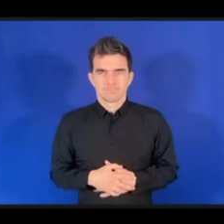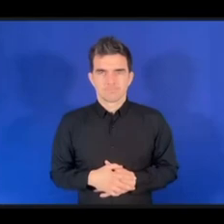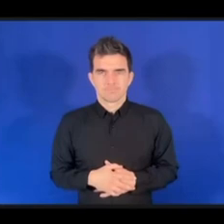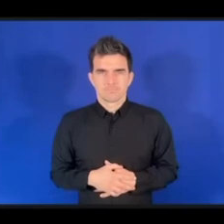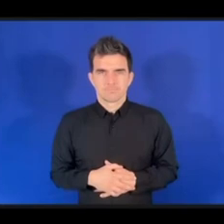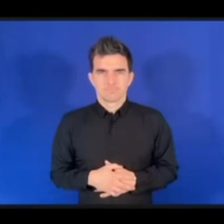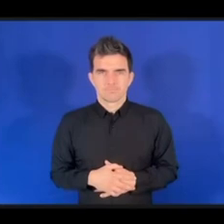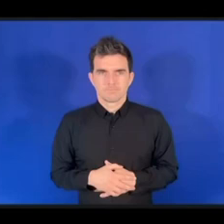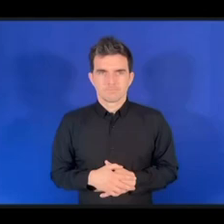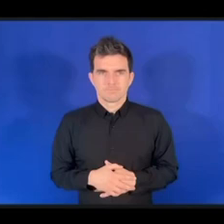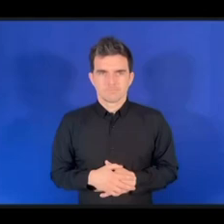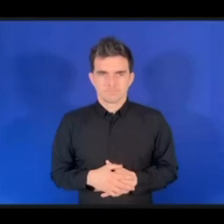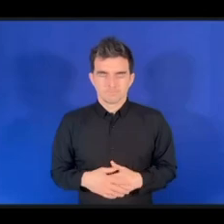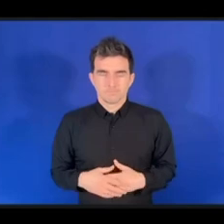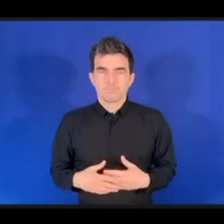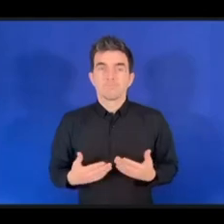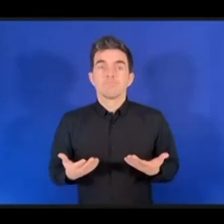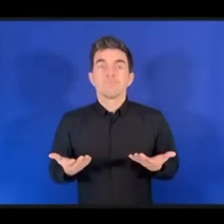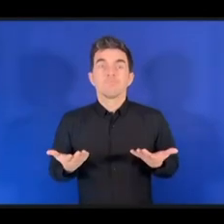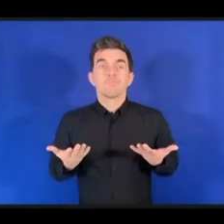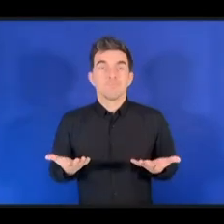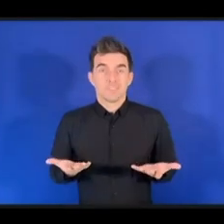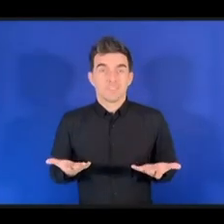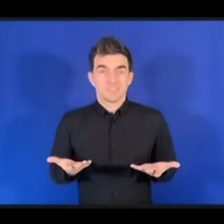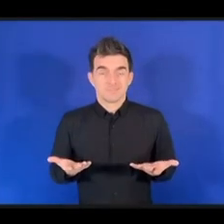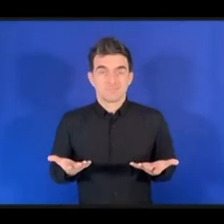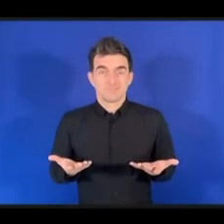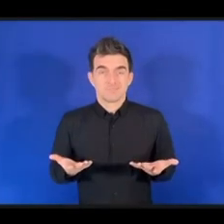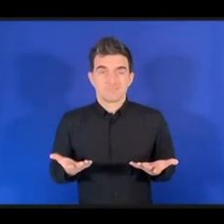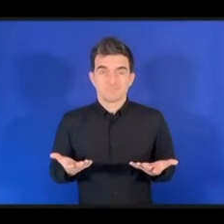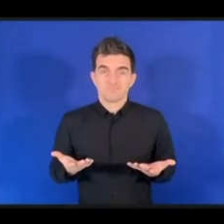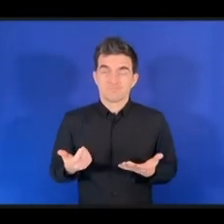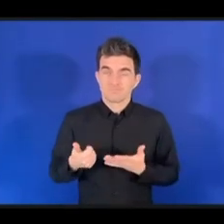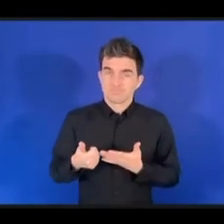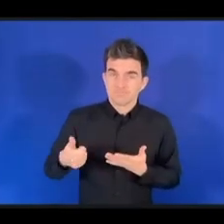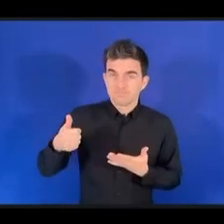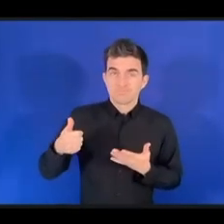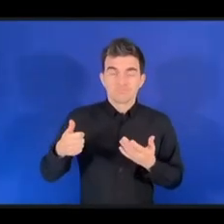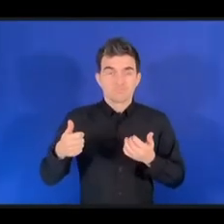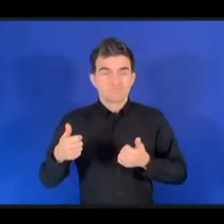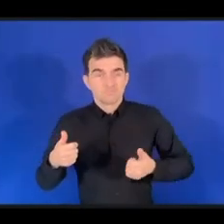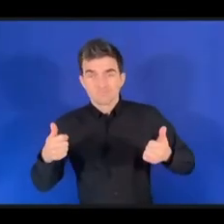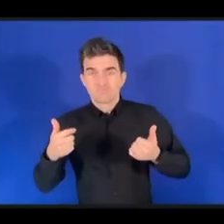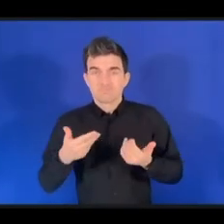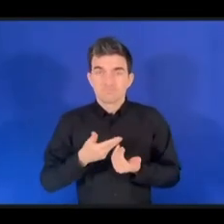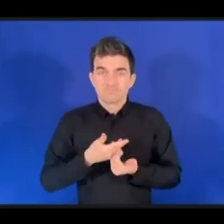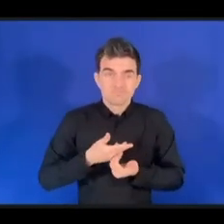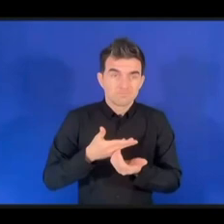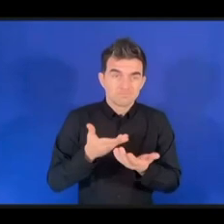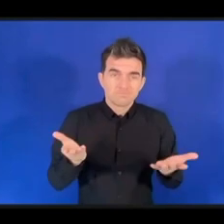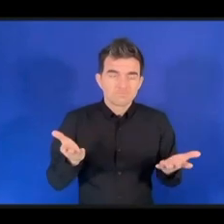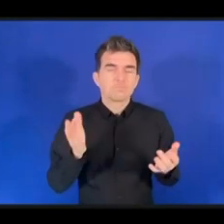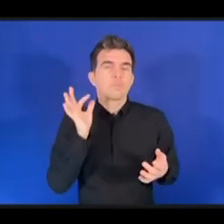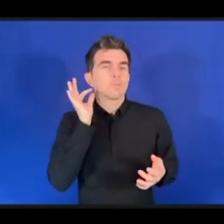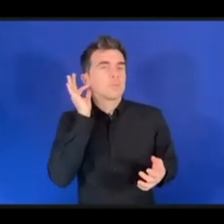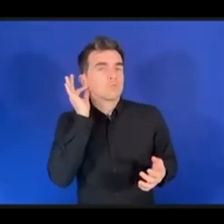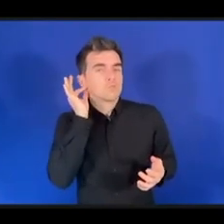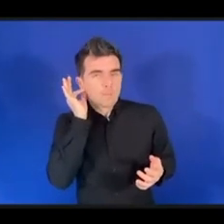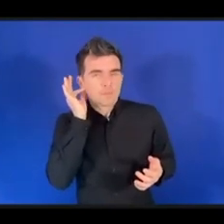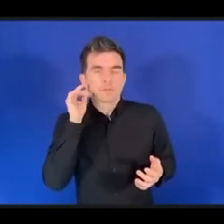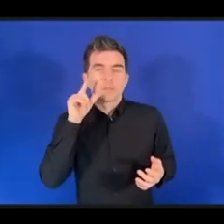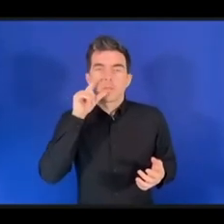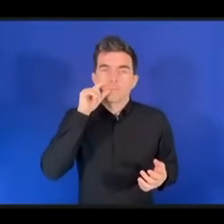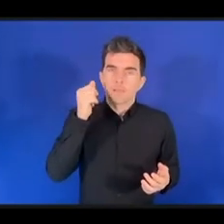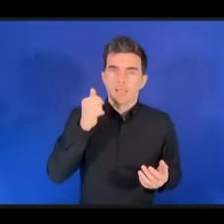chers invités mesdames et messieurs bonsoir Je m'appelle ki watababe je suis ministre